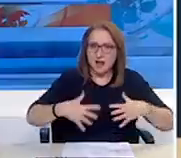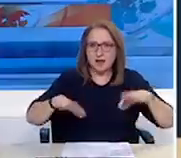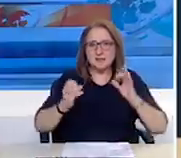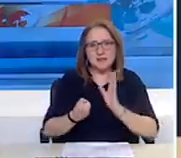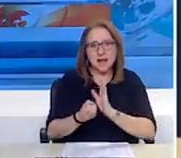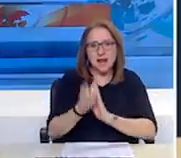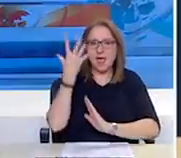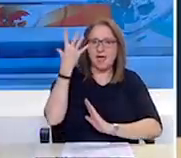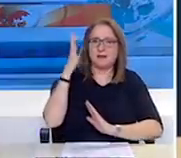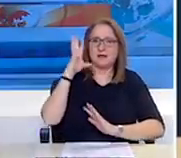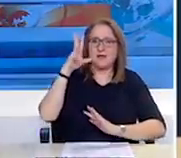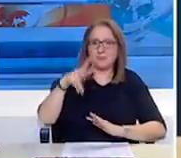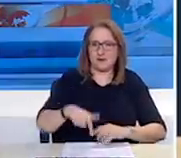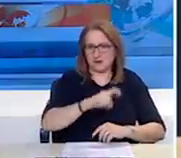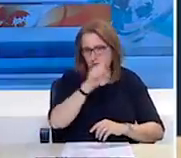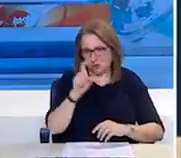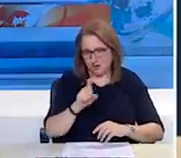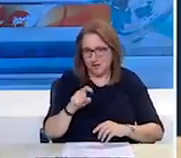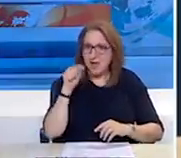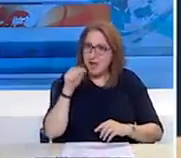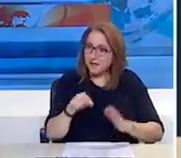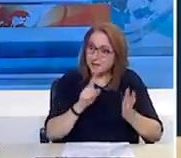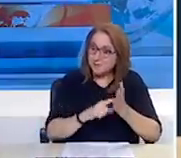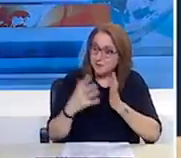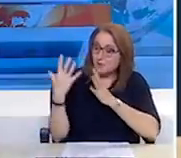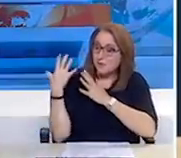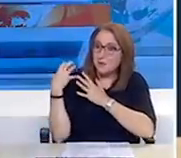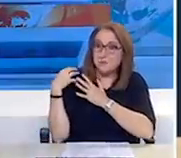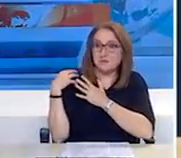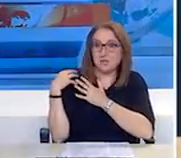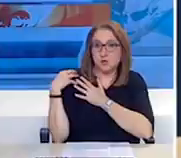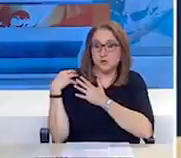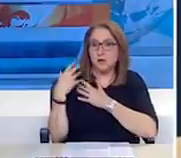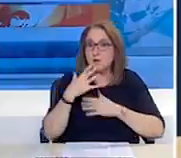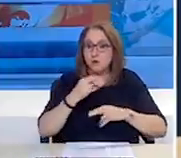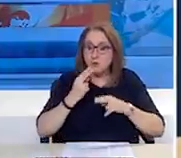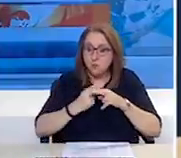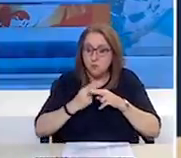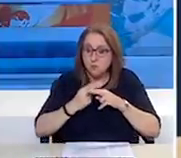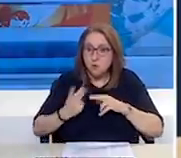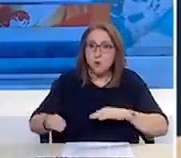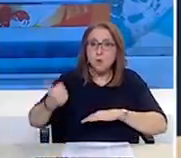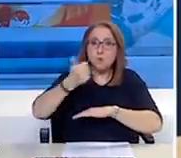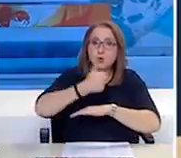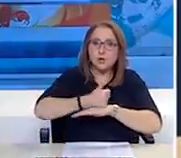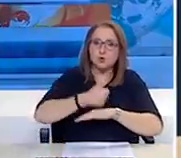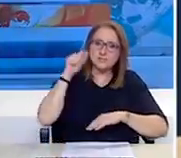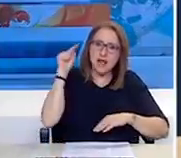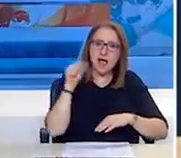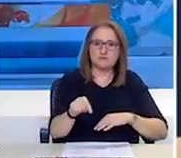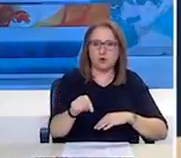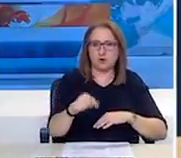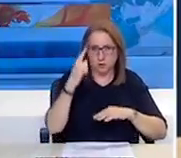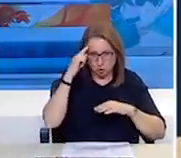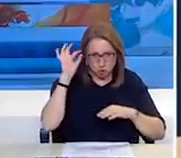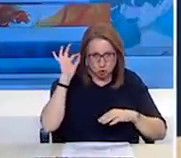καθημερινότητα. Μια καθημερινότητα στην οποία η υπευθυνότητα θα συνεχίζει να διαδραματίζει πρωταγωνιστικό ρόλο. Γιατί αυτός είναι ο μόνος τρόπος να κάνουμε